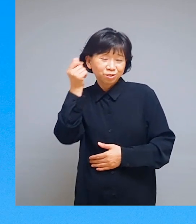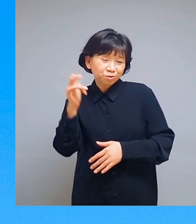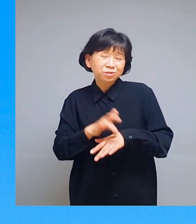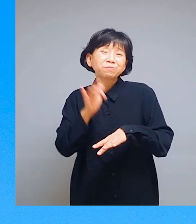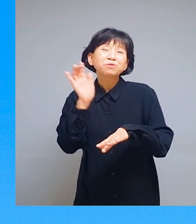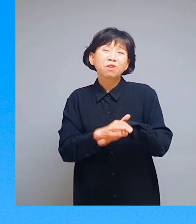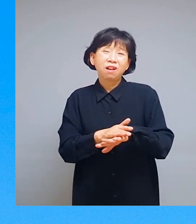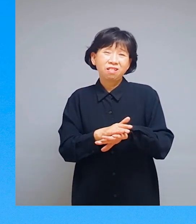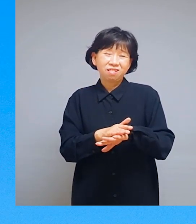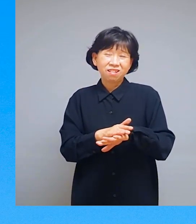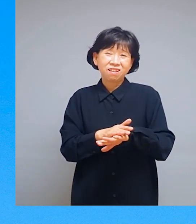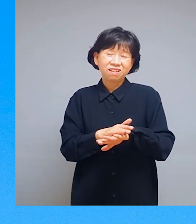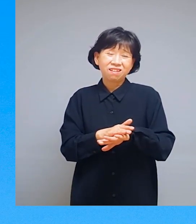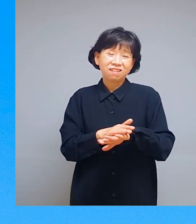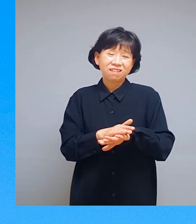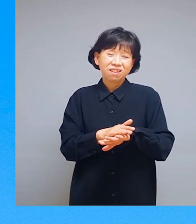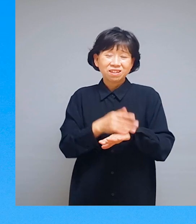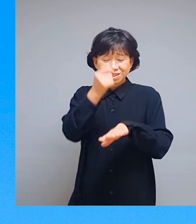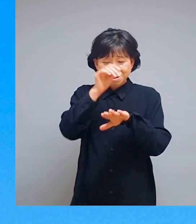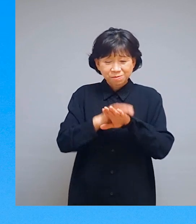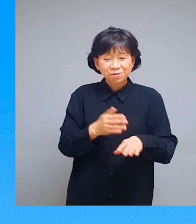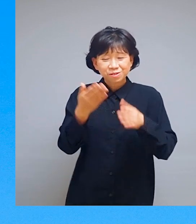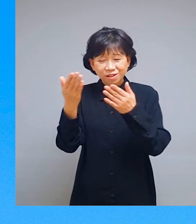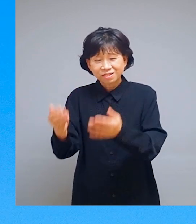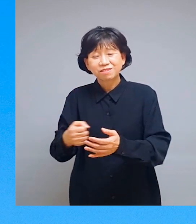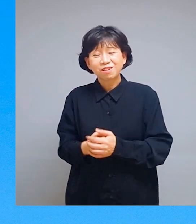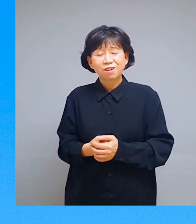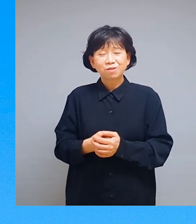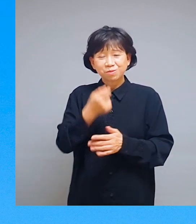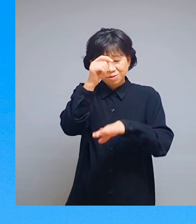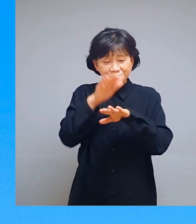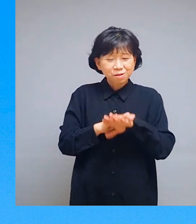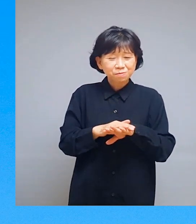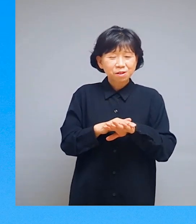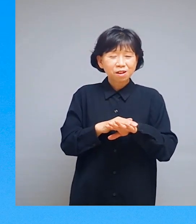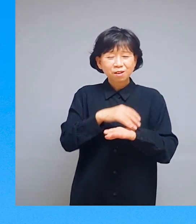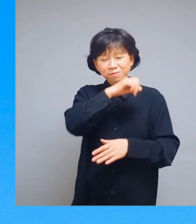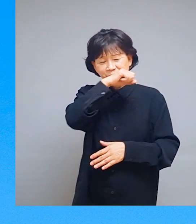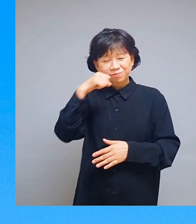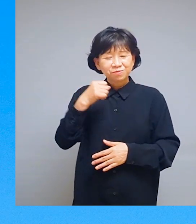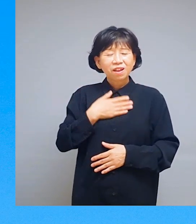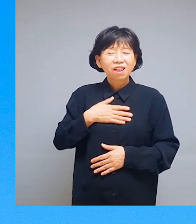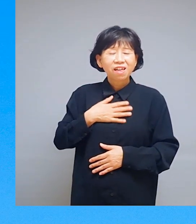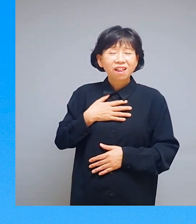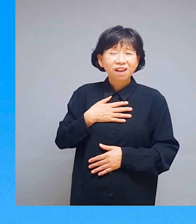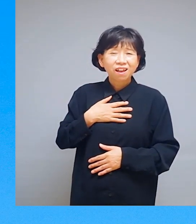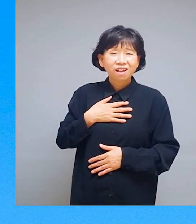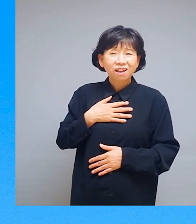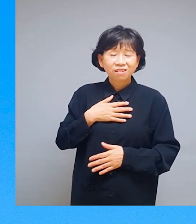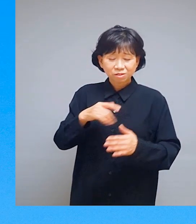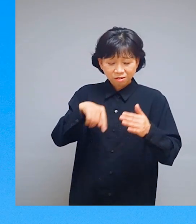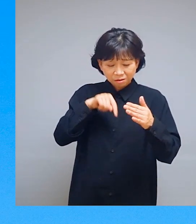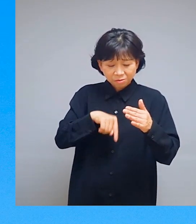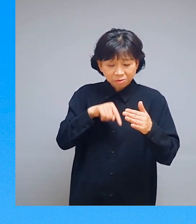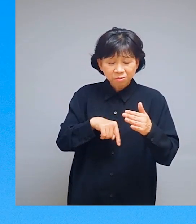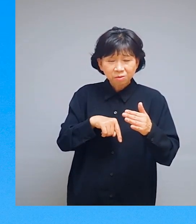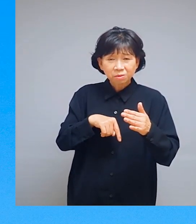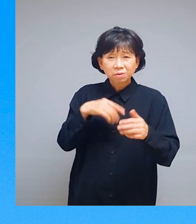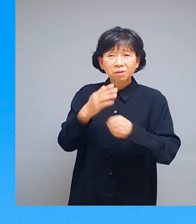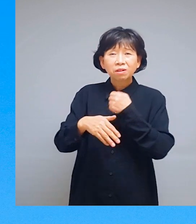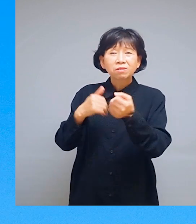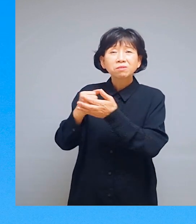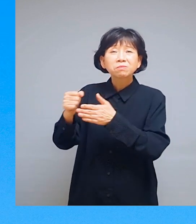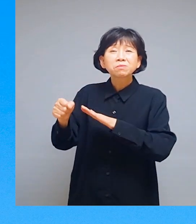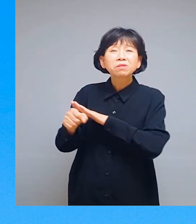모든 홀들을 알고 예배를 다 안내할 수 있고 그렇지만 진짜 우리 안에 그 하나님을 향한 사랑이 여전히